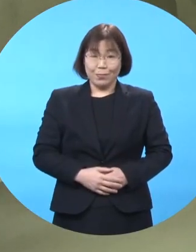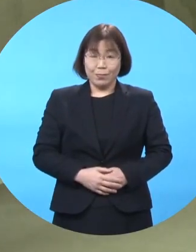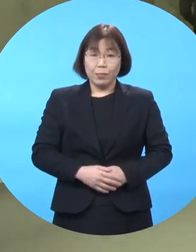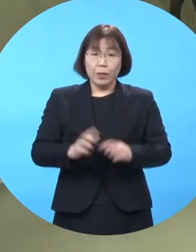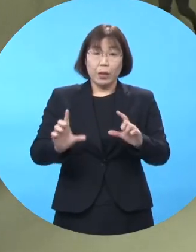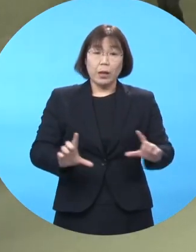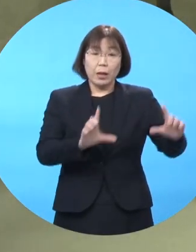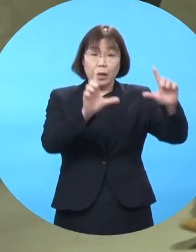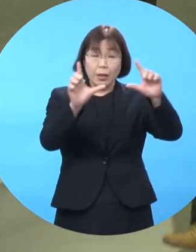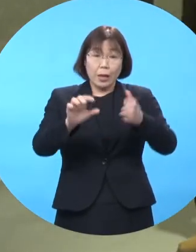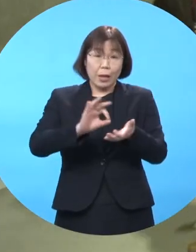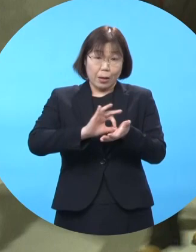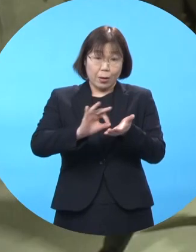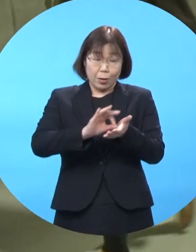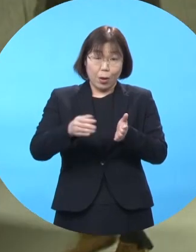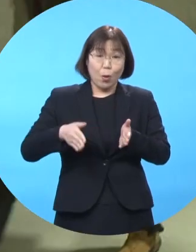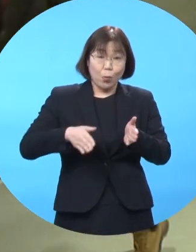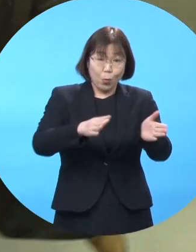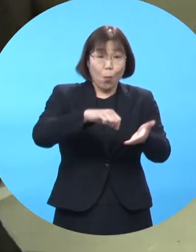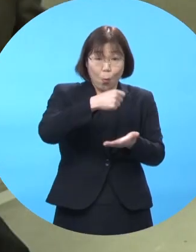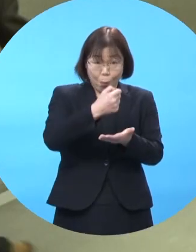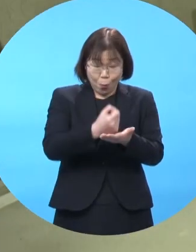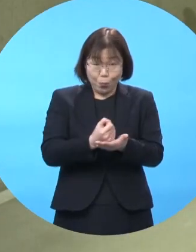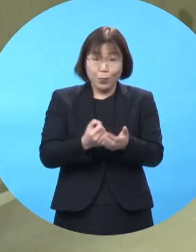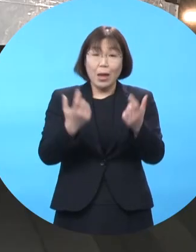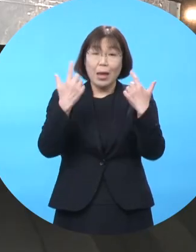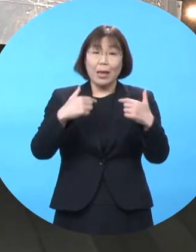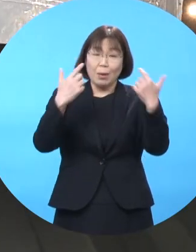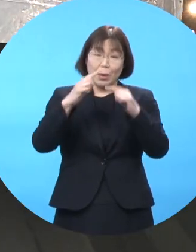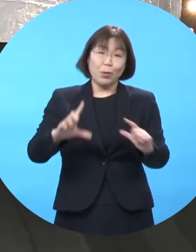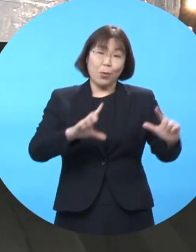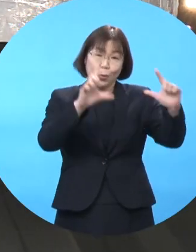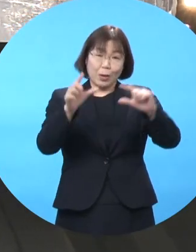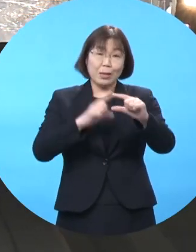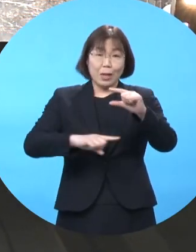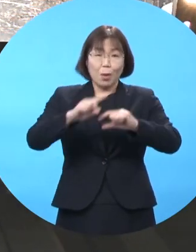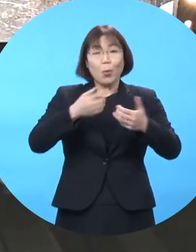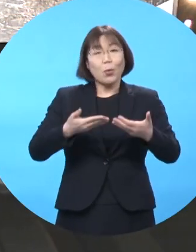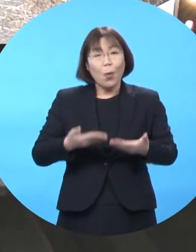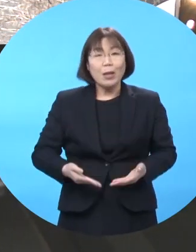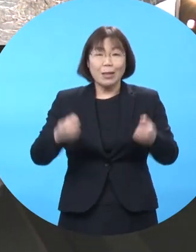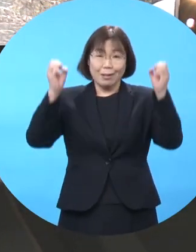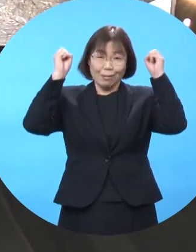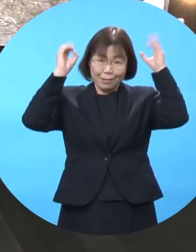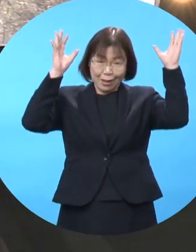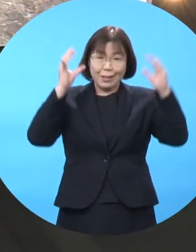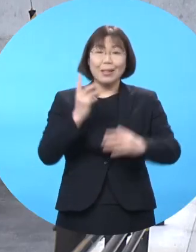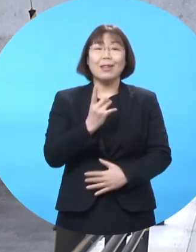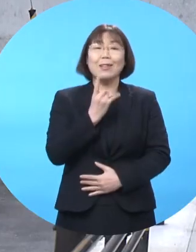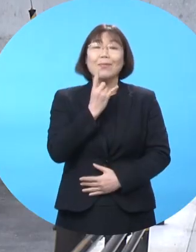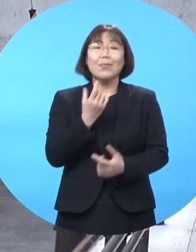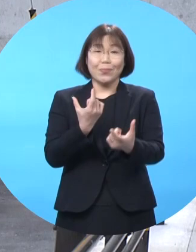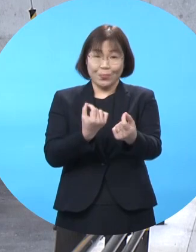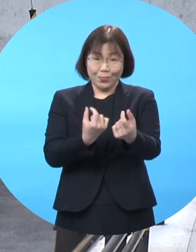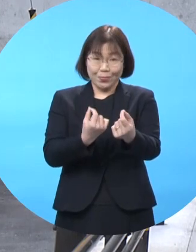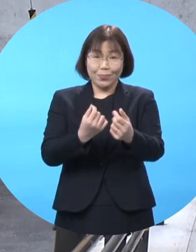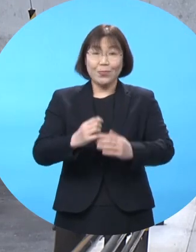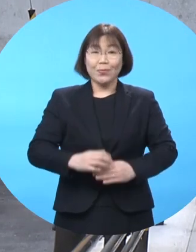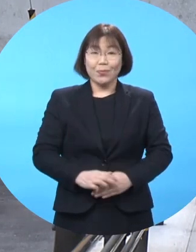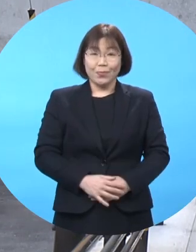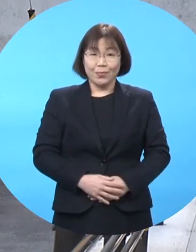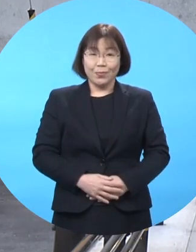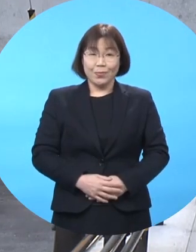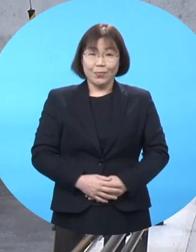生活に身近な道路の開通により、日々の暮らしがさらに安全で豊かになることを期待したいですね。